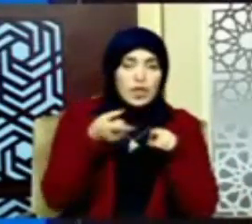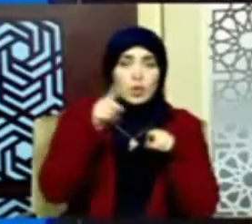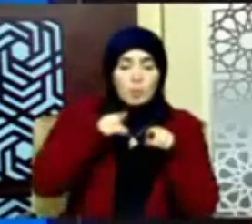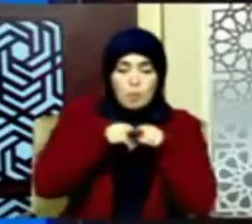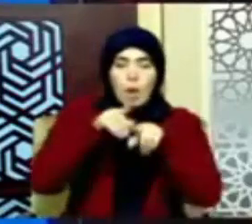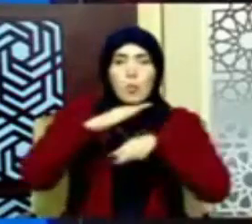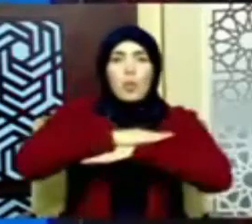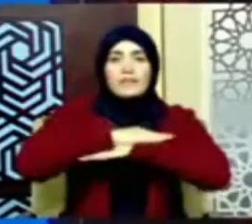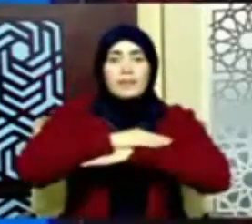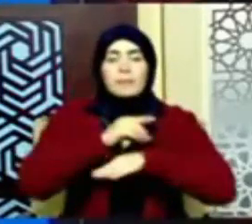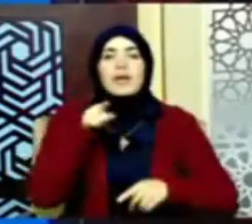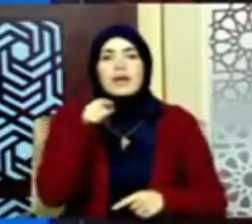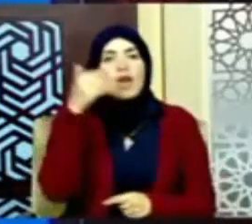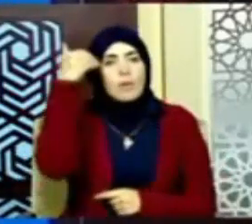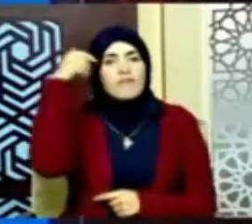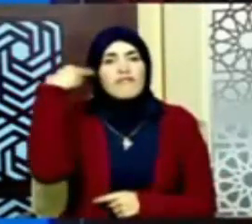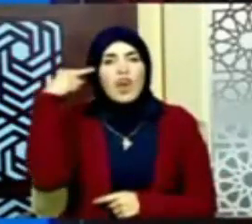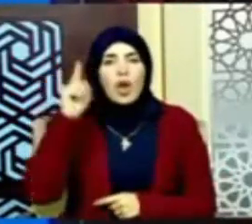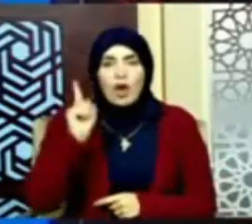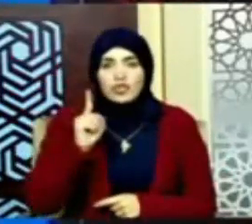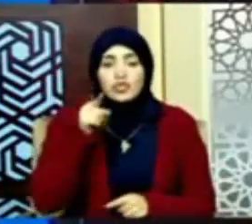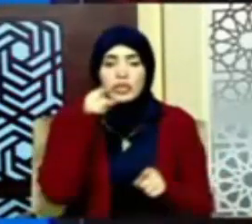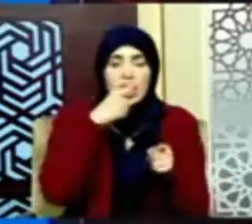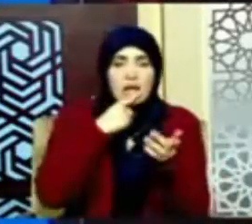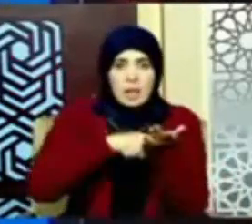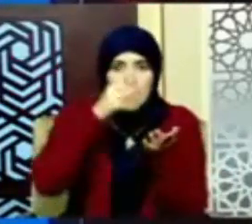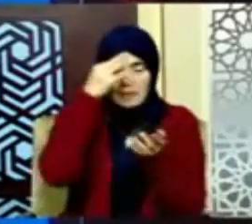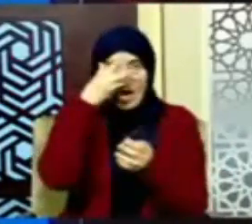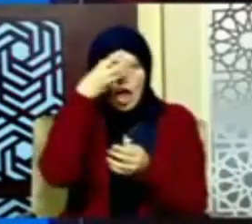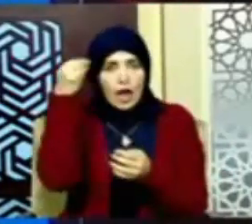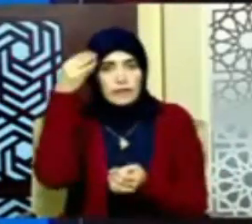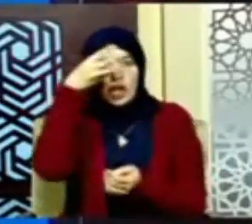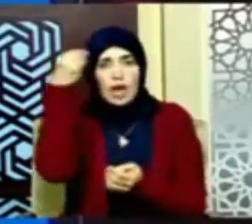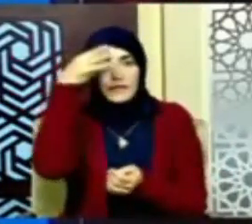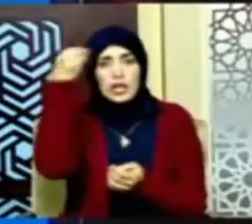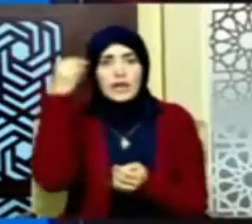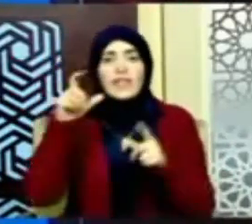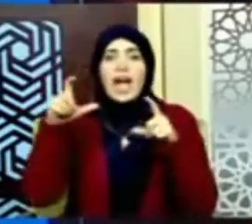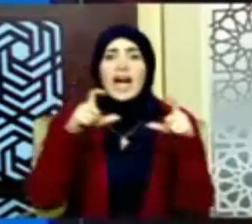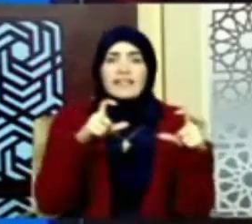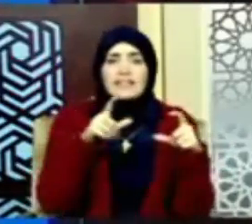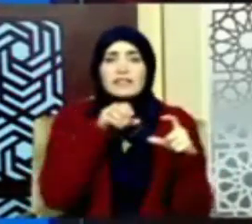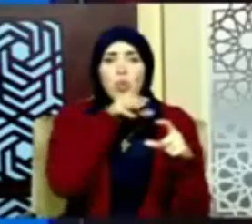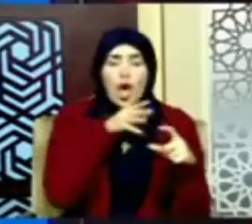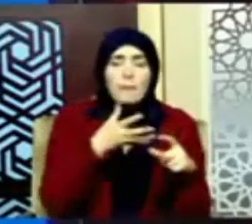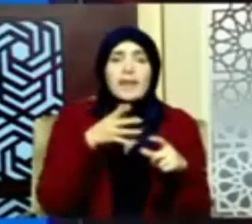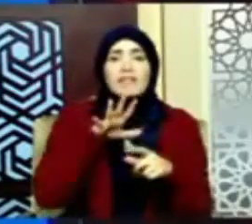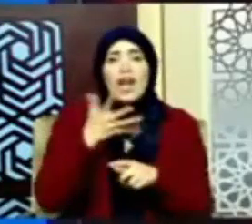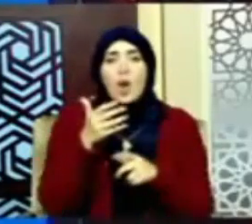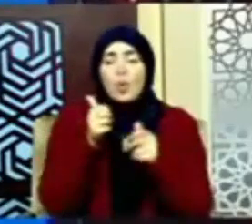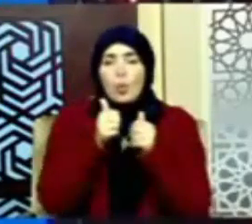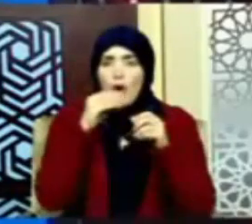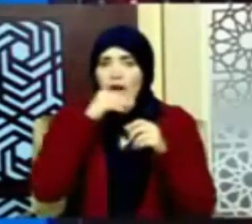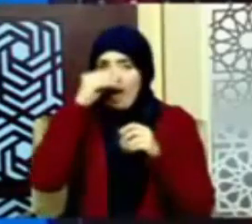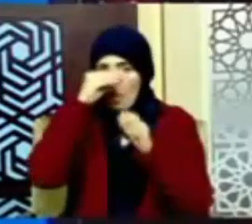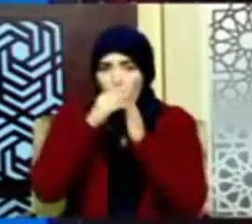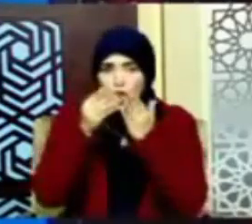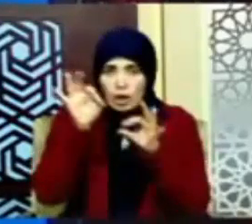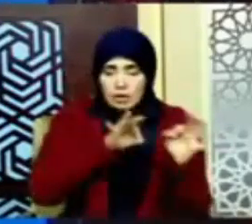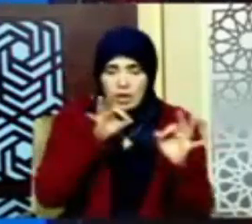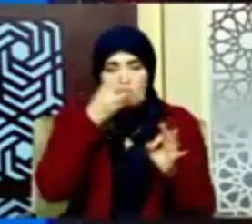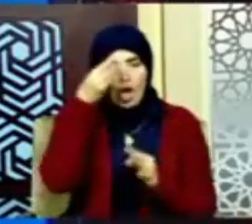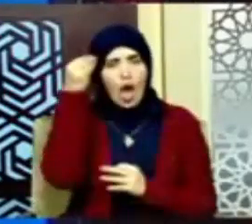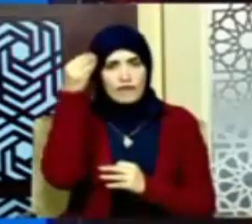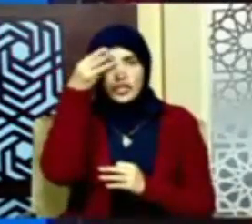حفظ القرآن أو حفظ مجموعة من الأحاديث، لا، ما لم يتحول ذلك إلى عمل وإلى رحمة بالناس